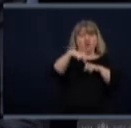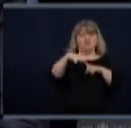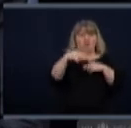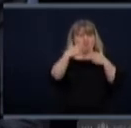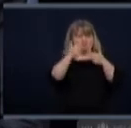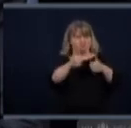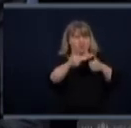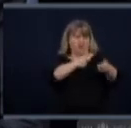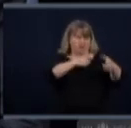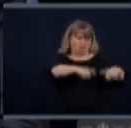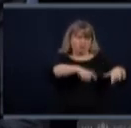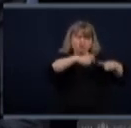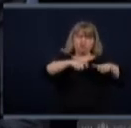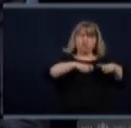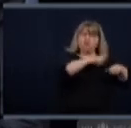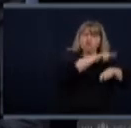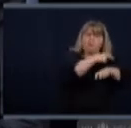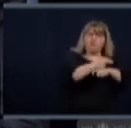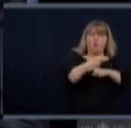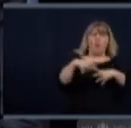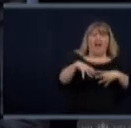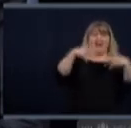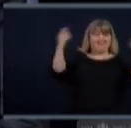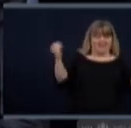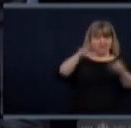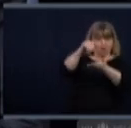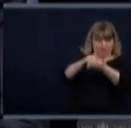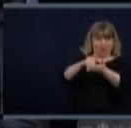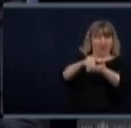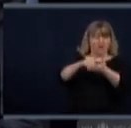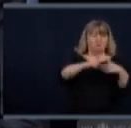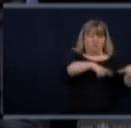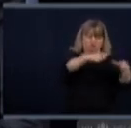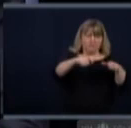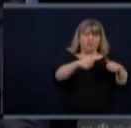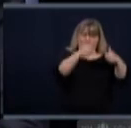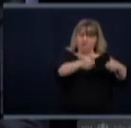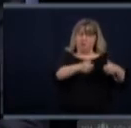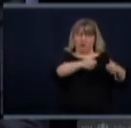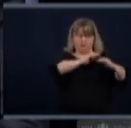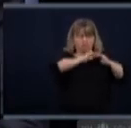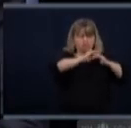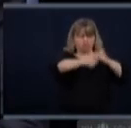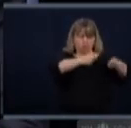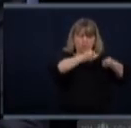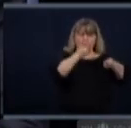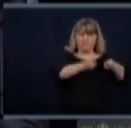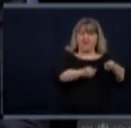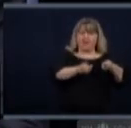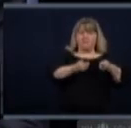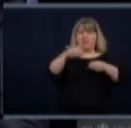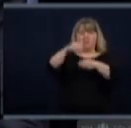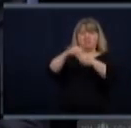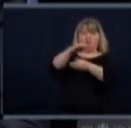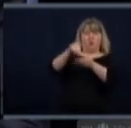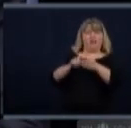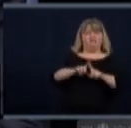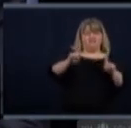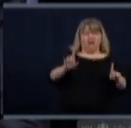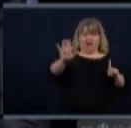dans les hôpitaux à l'extérieur de Montréal. Donc, je vois pas pourquoi on attendrait plus longtemps